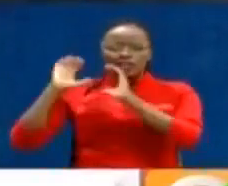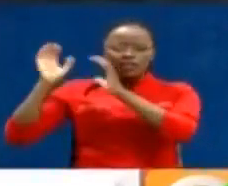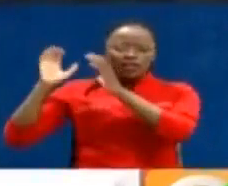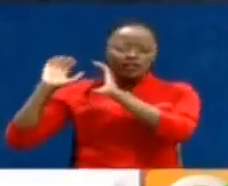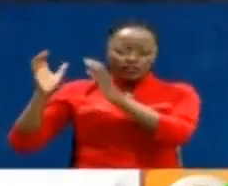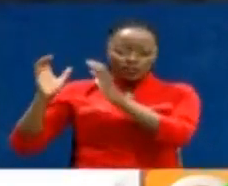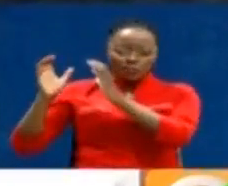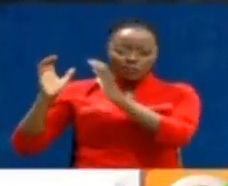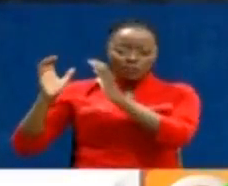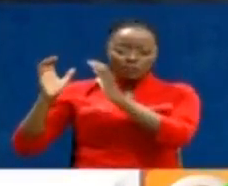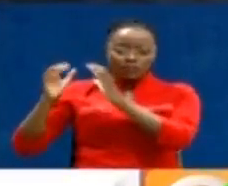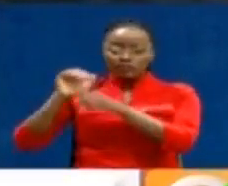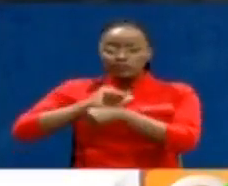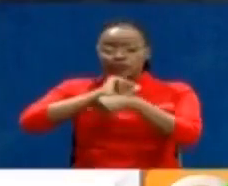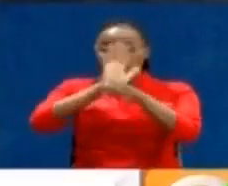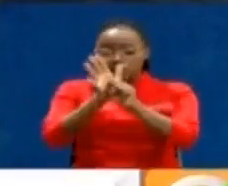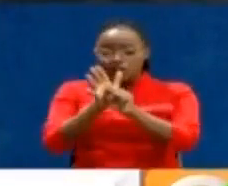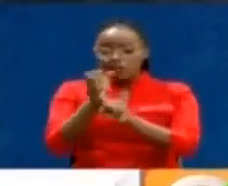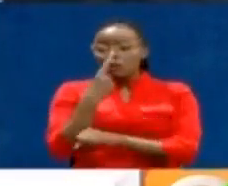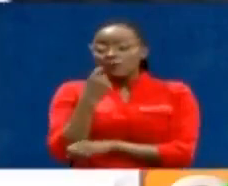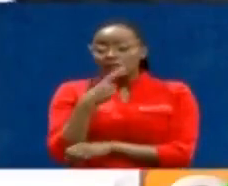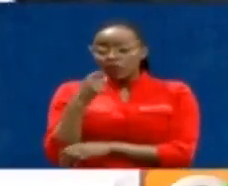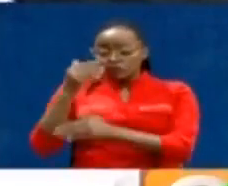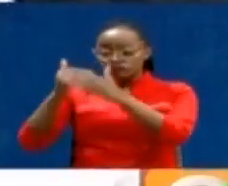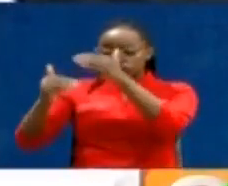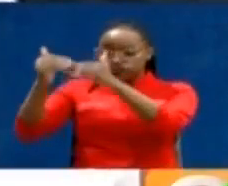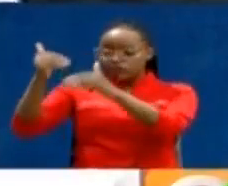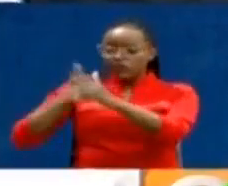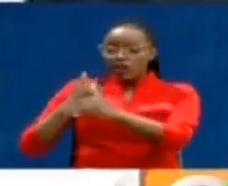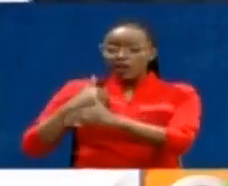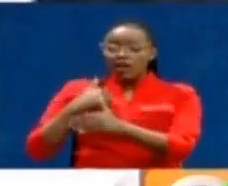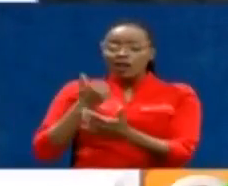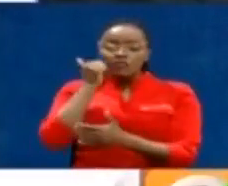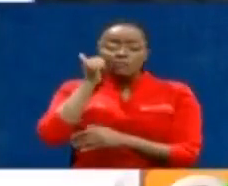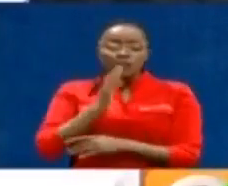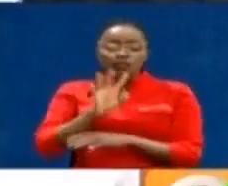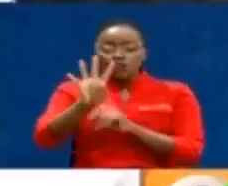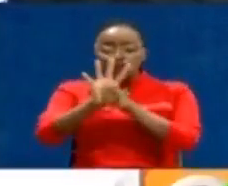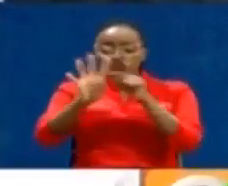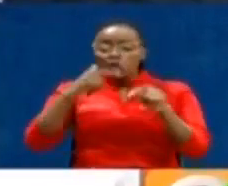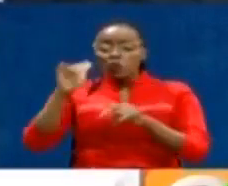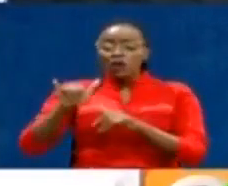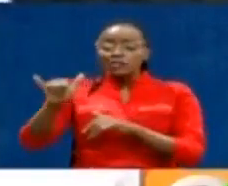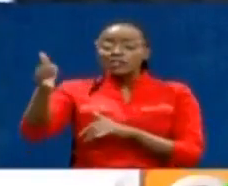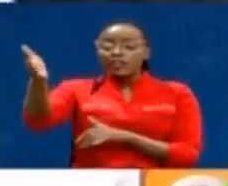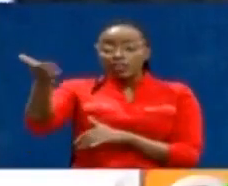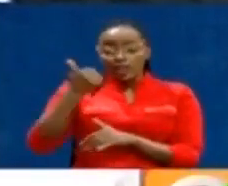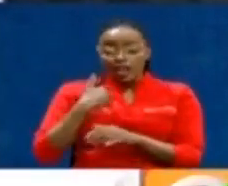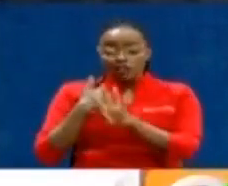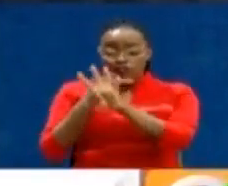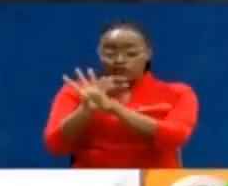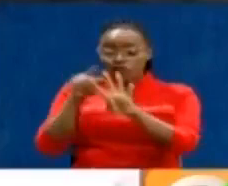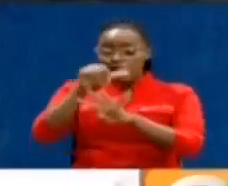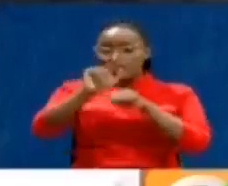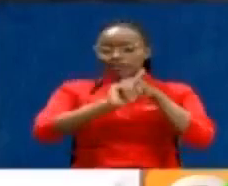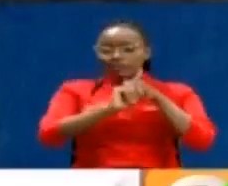Kilifi COVID-19 Medical Complex, tuko na wagonjwa wanne ambao wako hapa ndani.